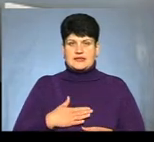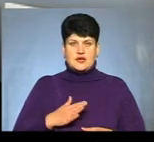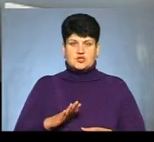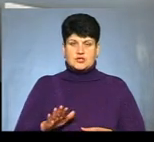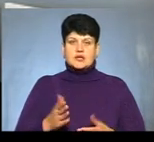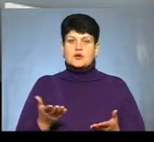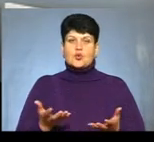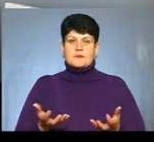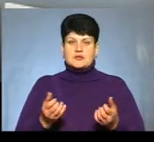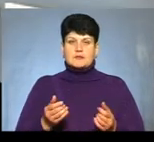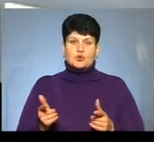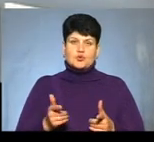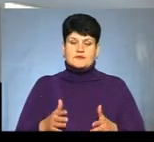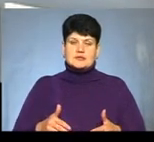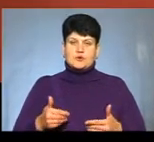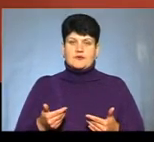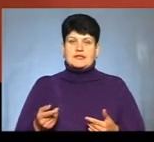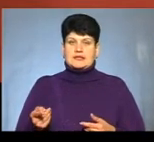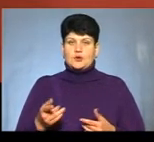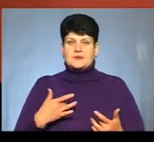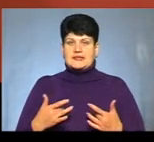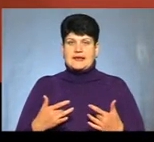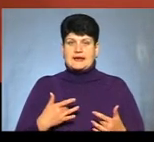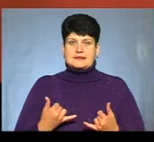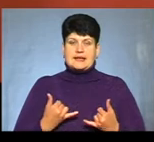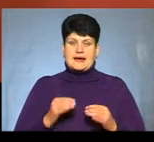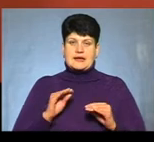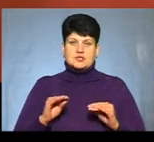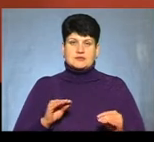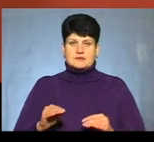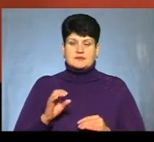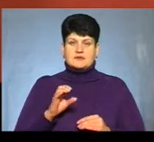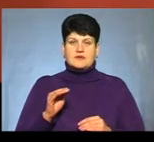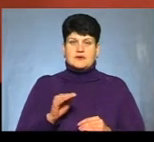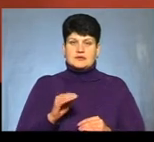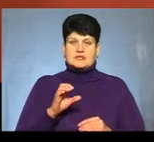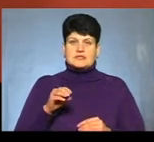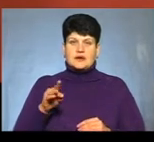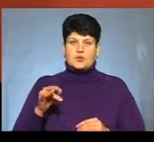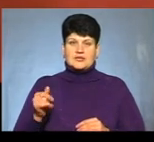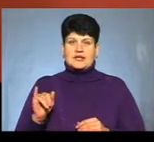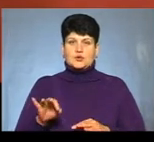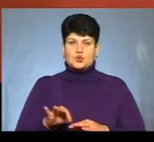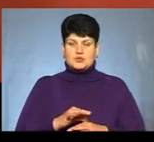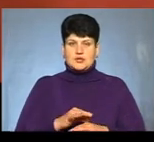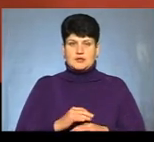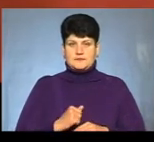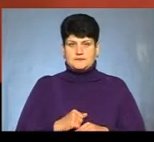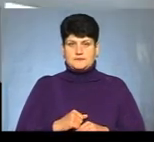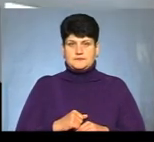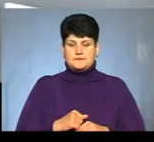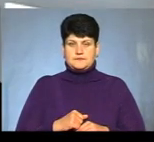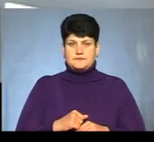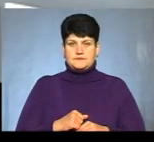не наше. Яку підтримку готові запропонувати Тернопільський театр для режисера Федора Стригуна та його дружини? Боже